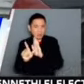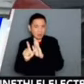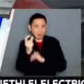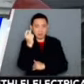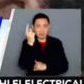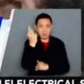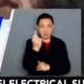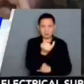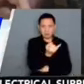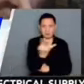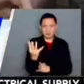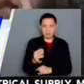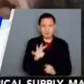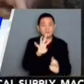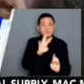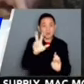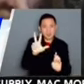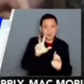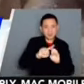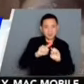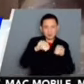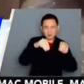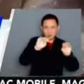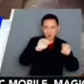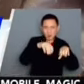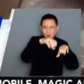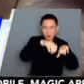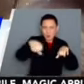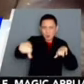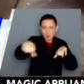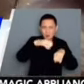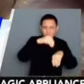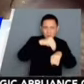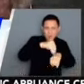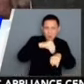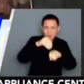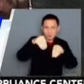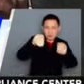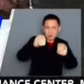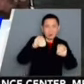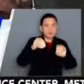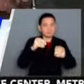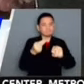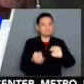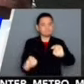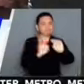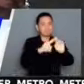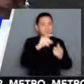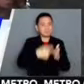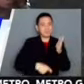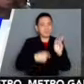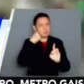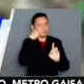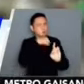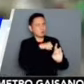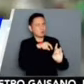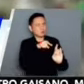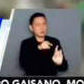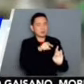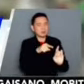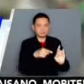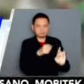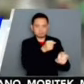tindahan ang nakitaan ng paglabag sa price freeze. Pinadalhan sila ng DTI na notice of violation at pinagpapaliwanag.